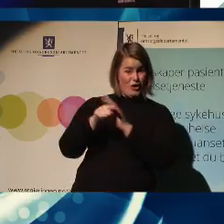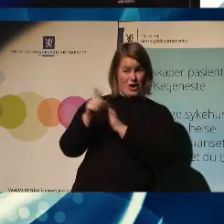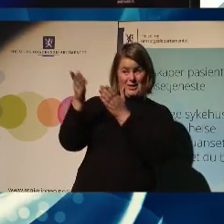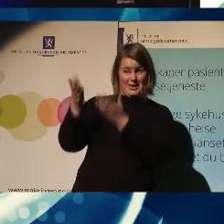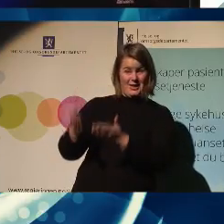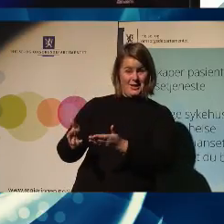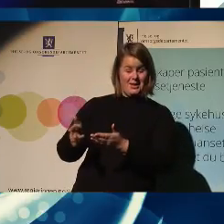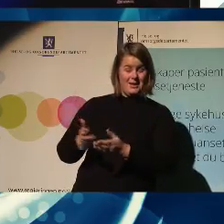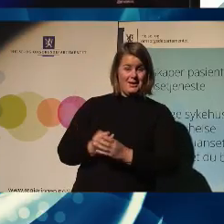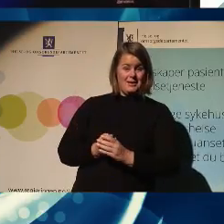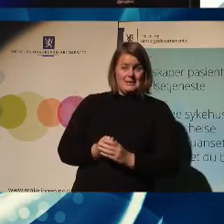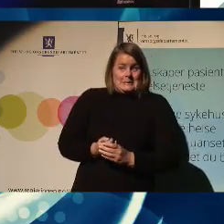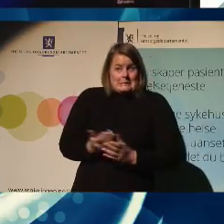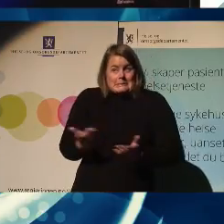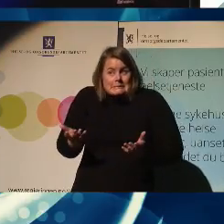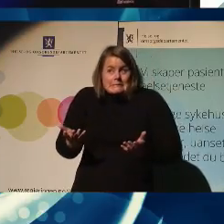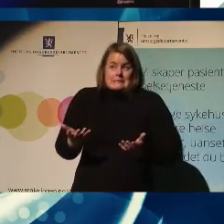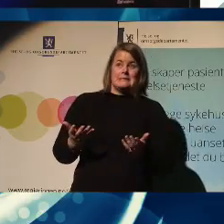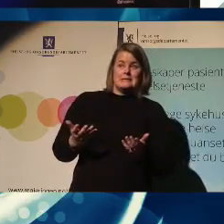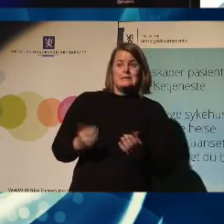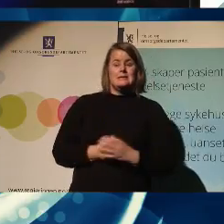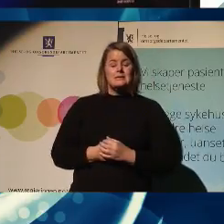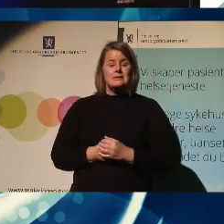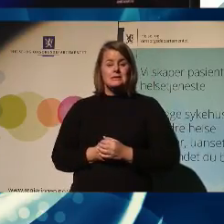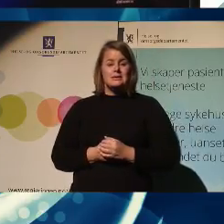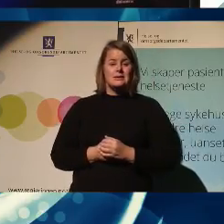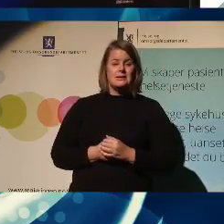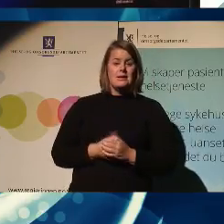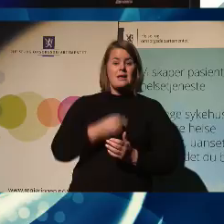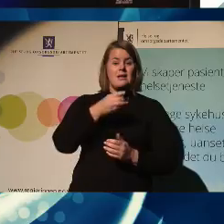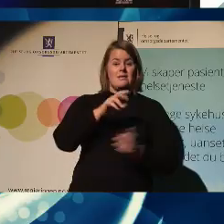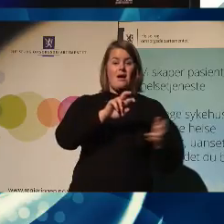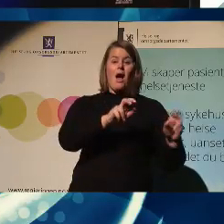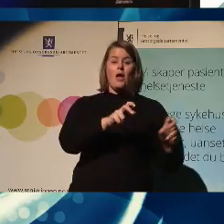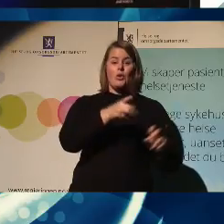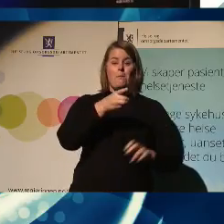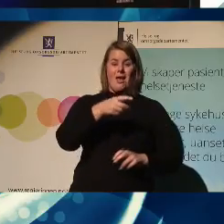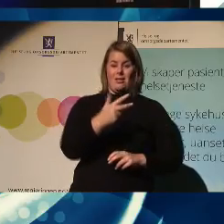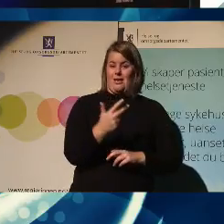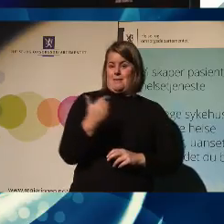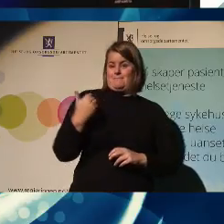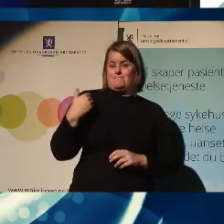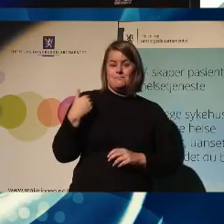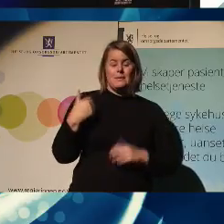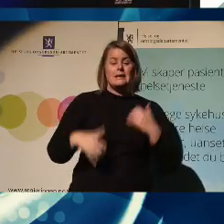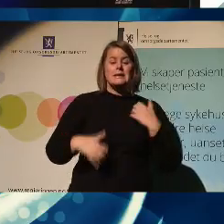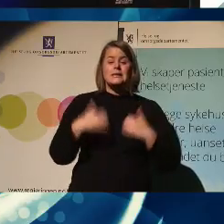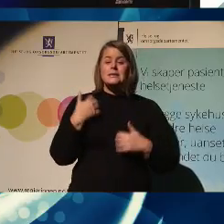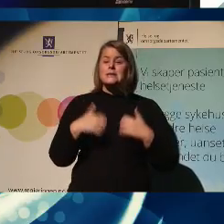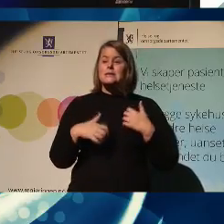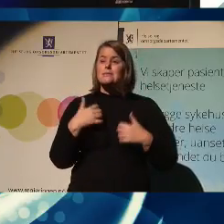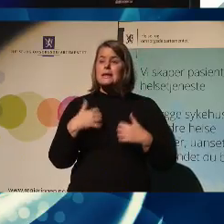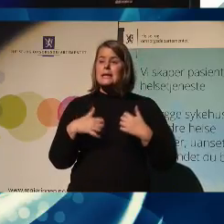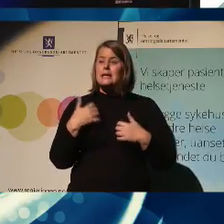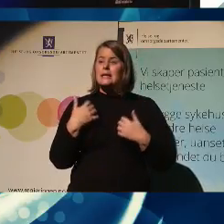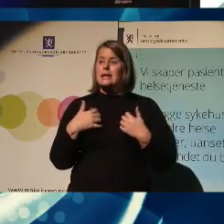Det jo ikke enkelt å svare på. P3 hadde en veldig spennende